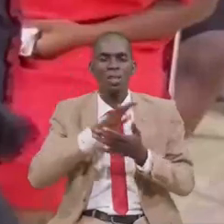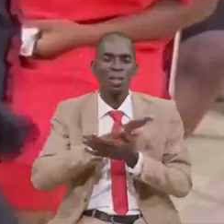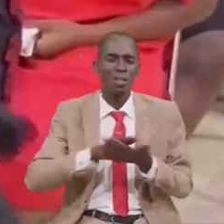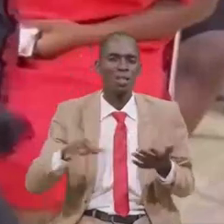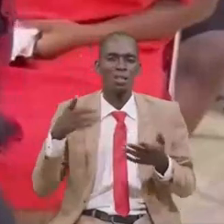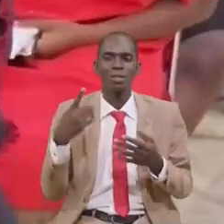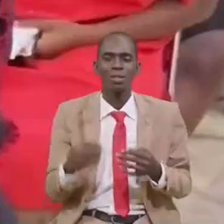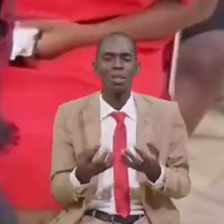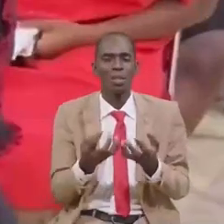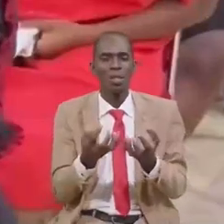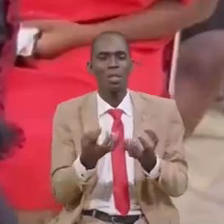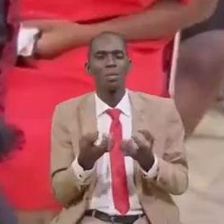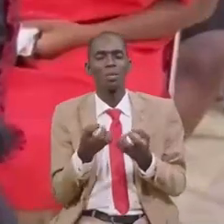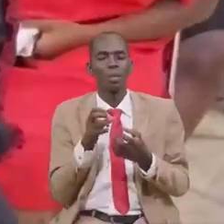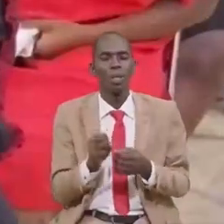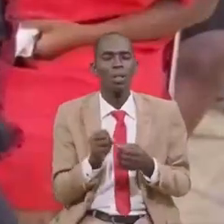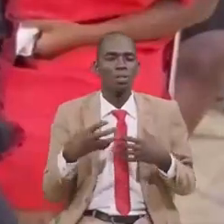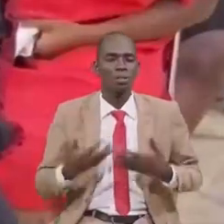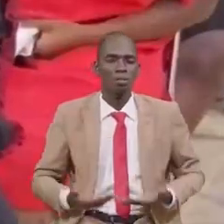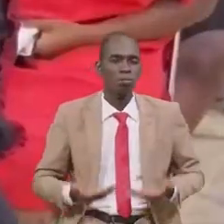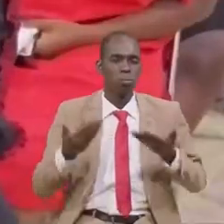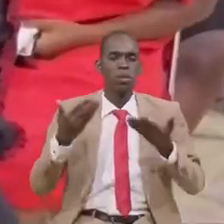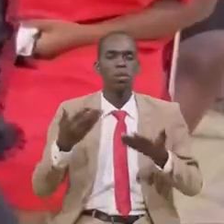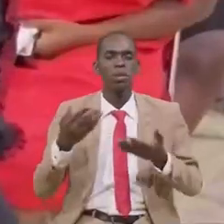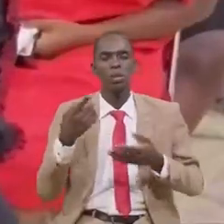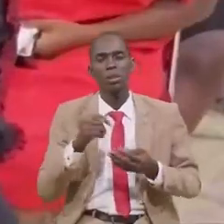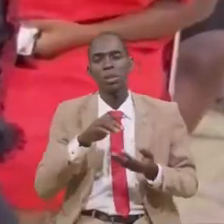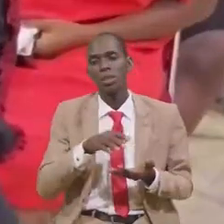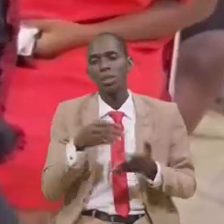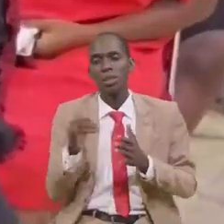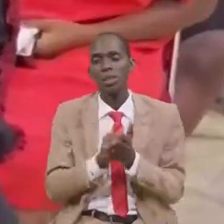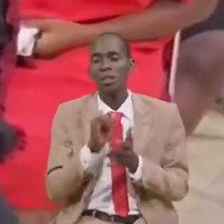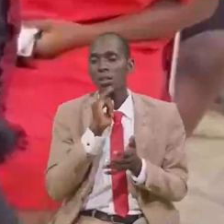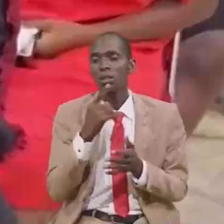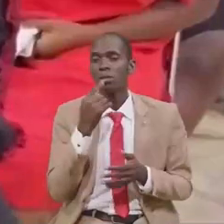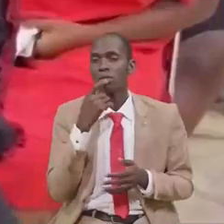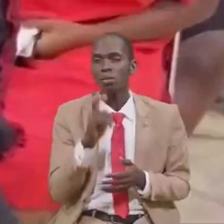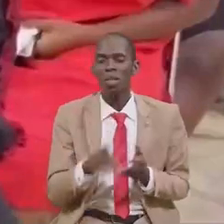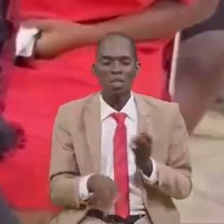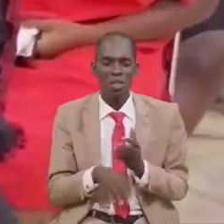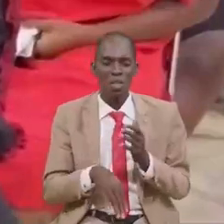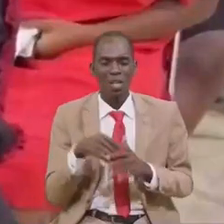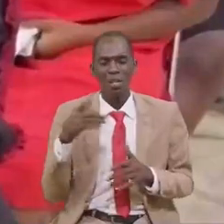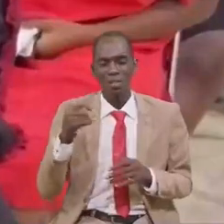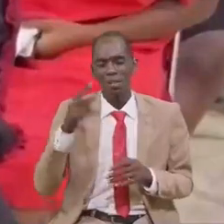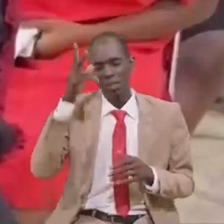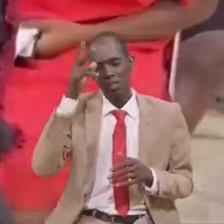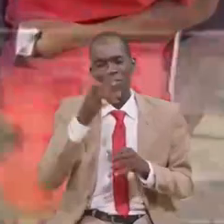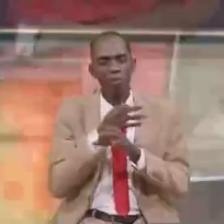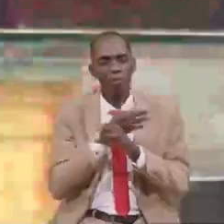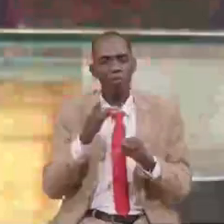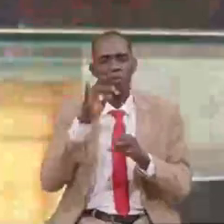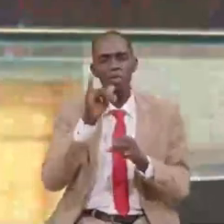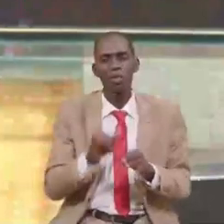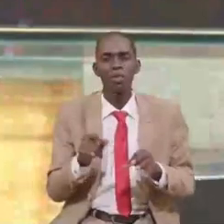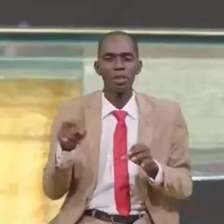les morts, c'est le mandat. Purifiez les lépreux, c'est le mandat. Chassez les lépreux, chassez les démons du